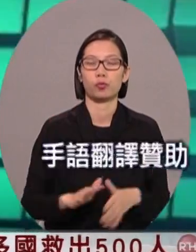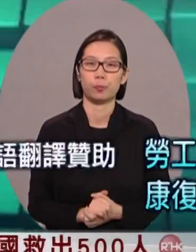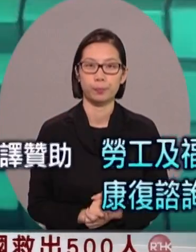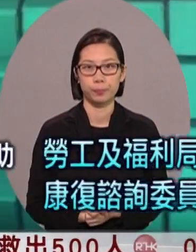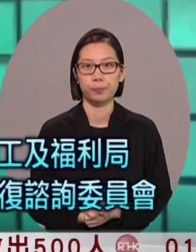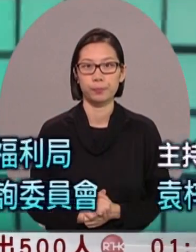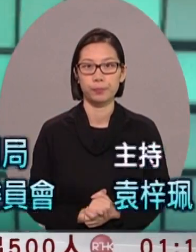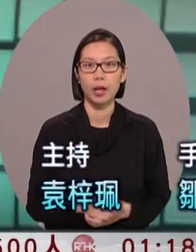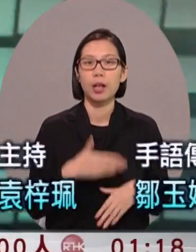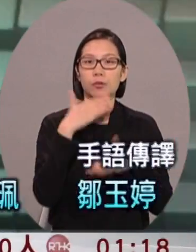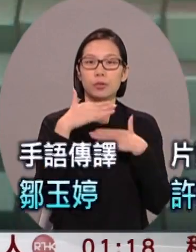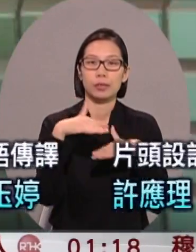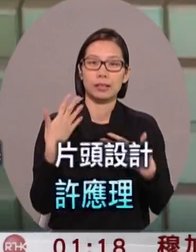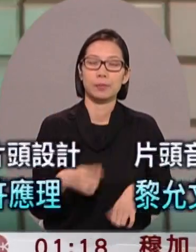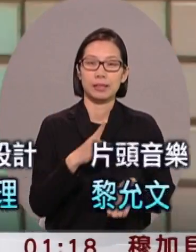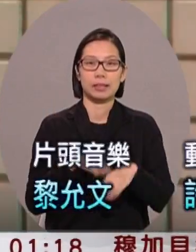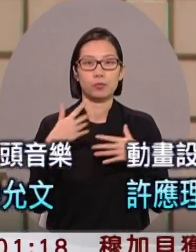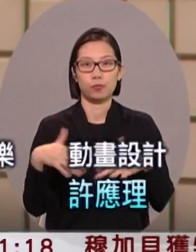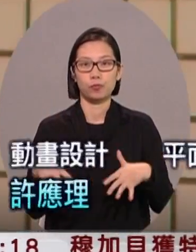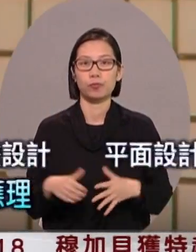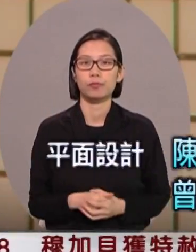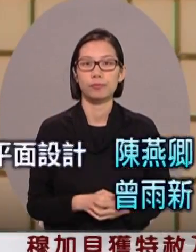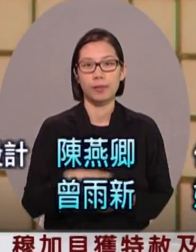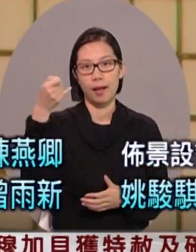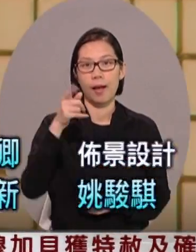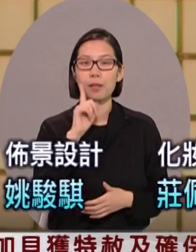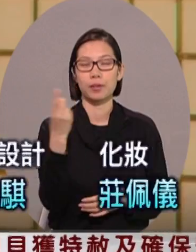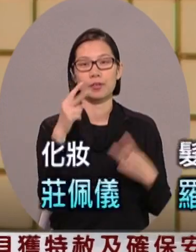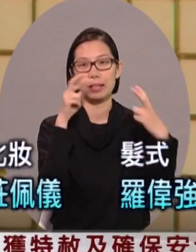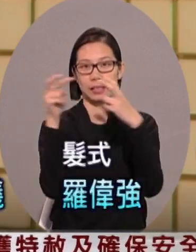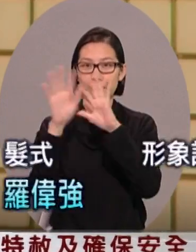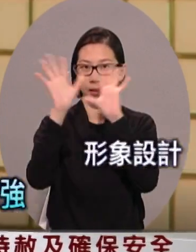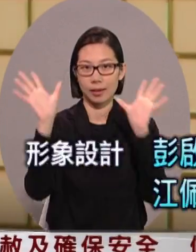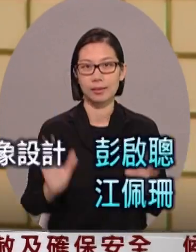早晨，早晨，今日嘅节目时间嚟到呢一度，我哋下个礼拜再见，拜拜。